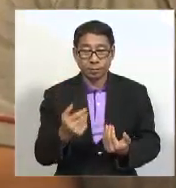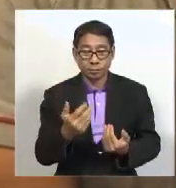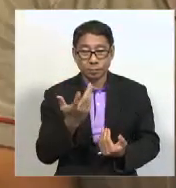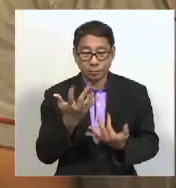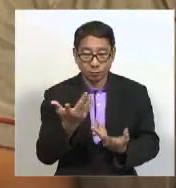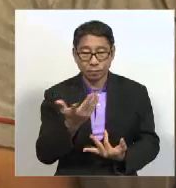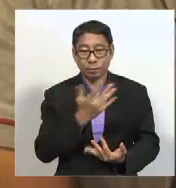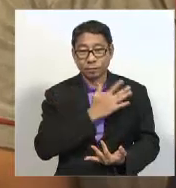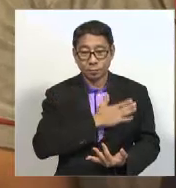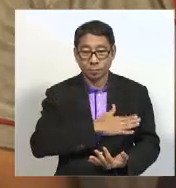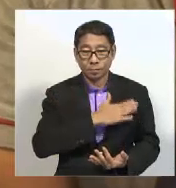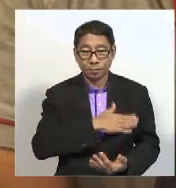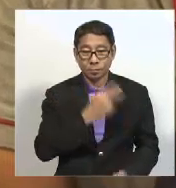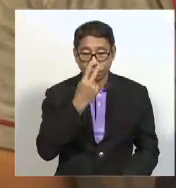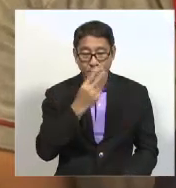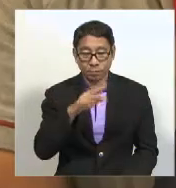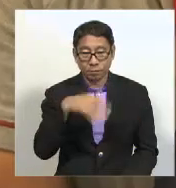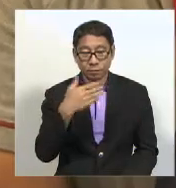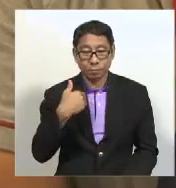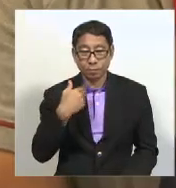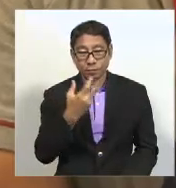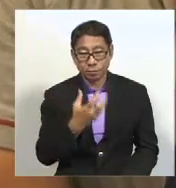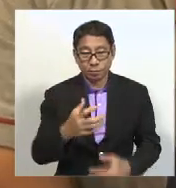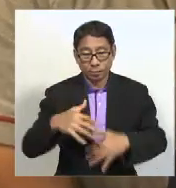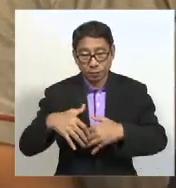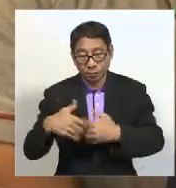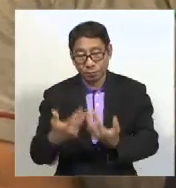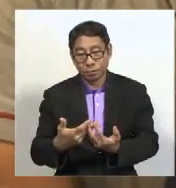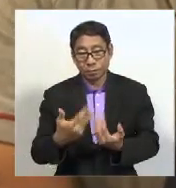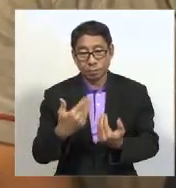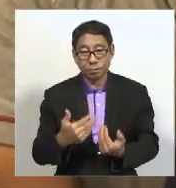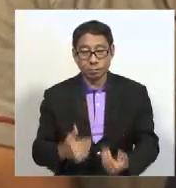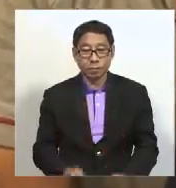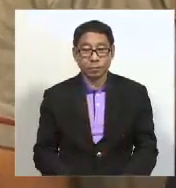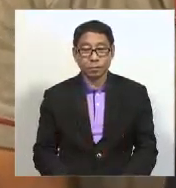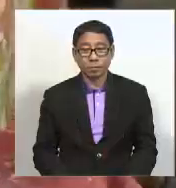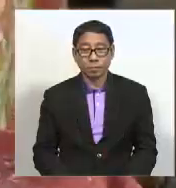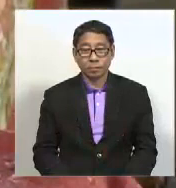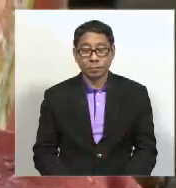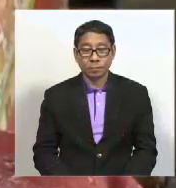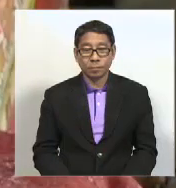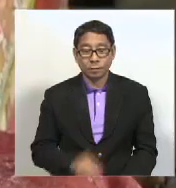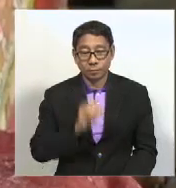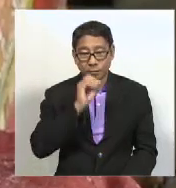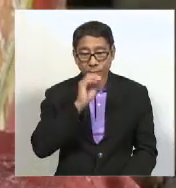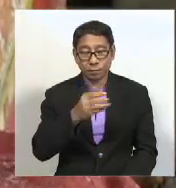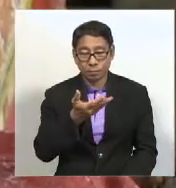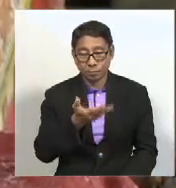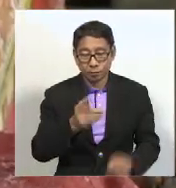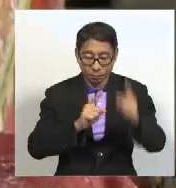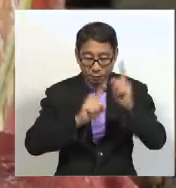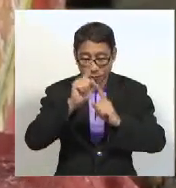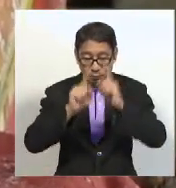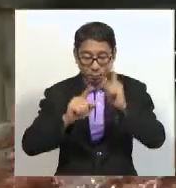ขอให้มีโอกาสได้ดูว่าผลเป็นไงนะเราไม่ไปเร็วเกินไป ยืนยันนะคะว่าขอประเมิน